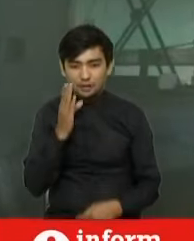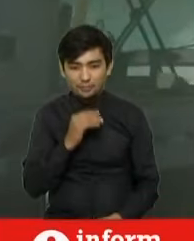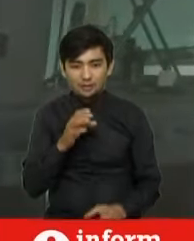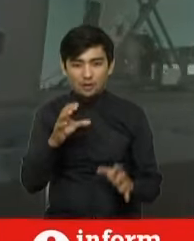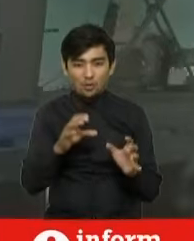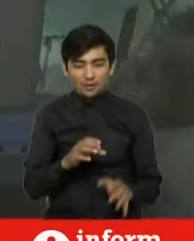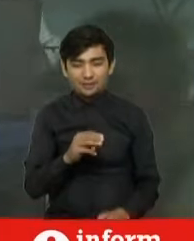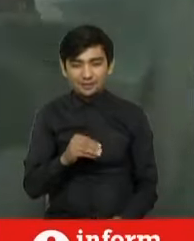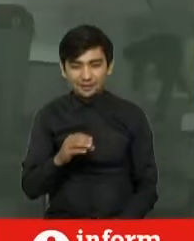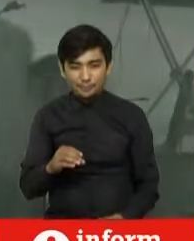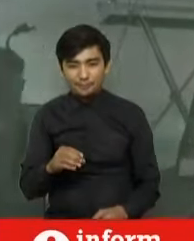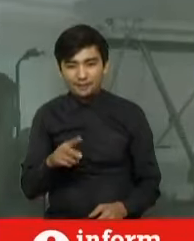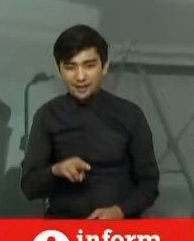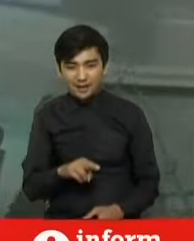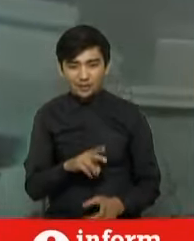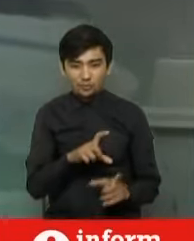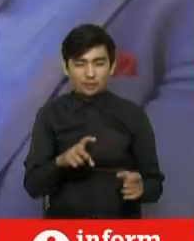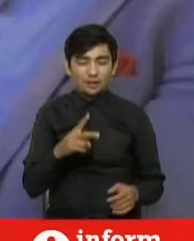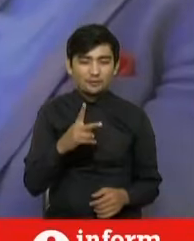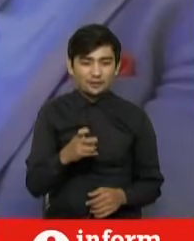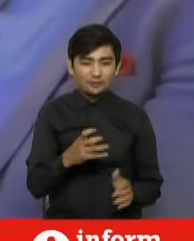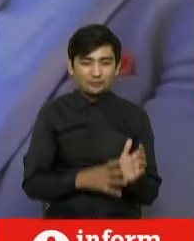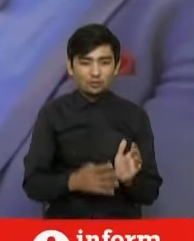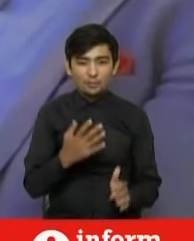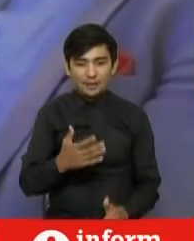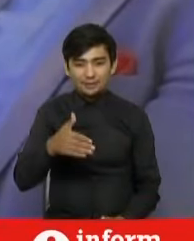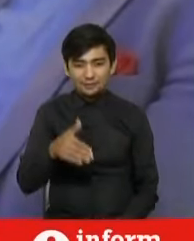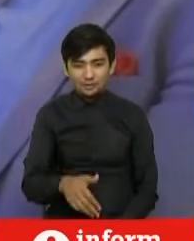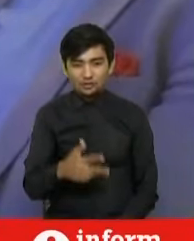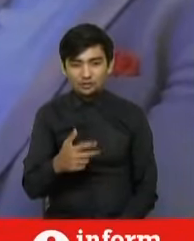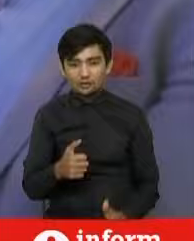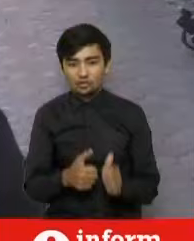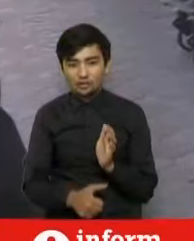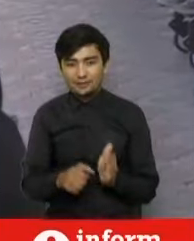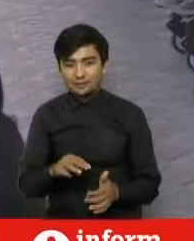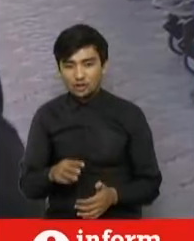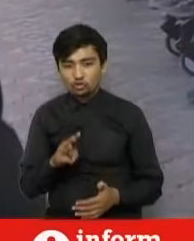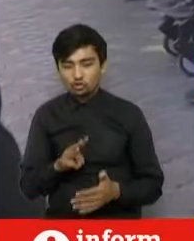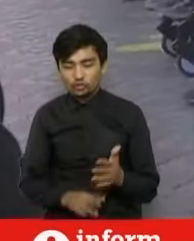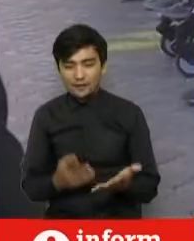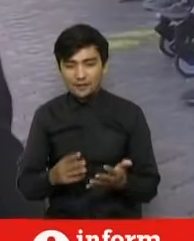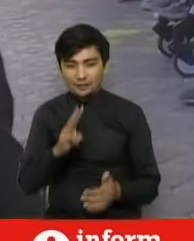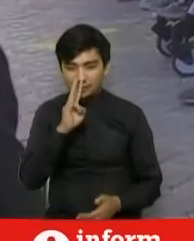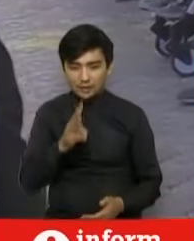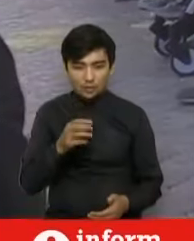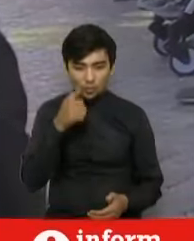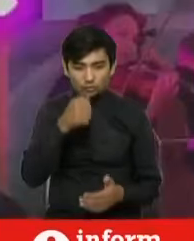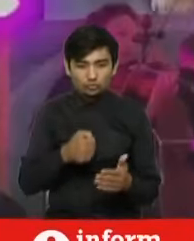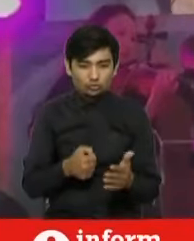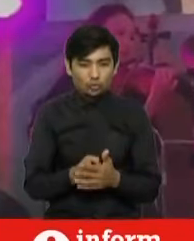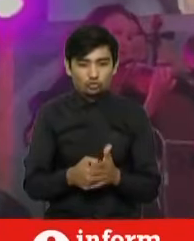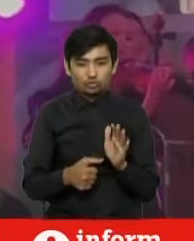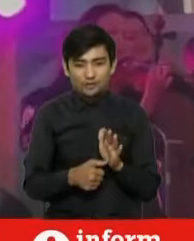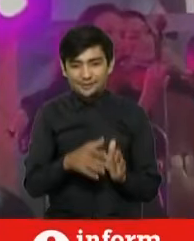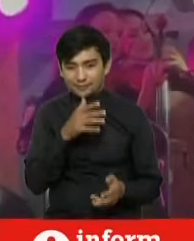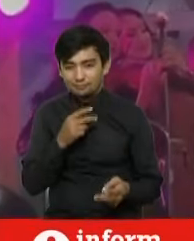ісі үшін азаматтарға 295 360 теңге айыппұл немесе 3 жылдан 6 жылға дейін бас